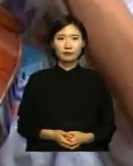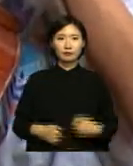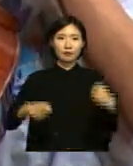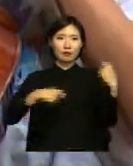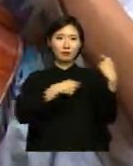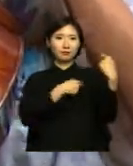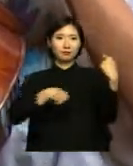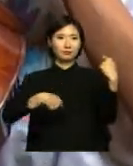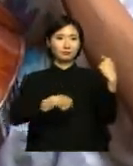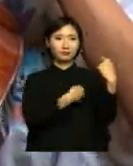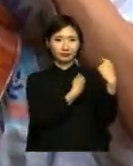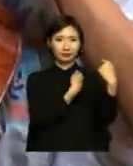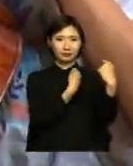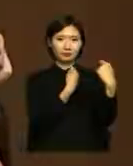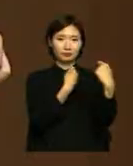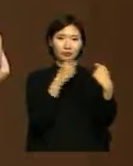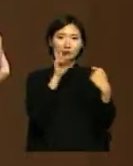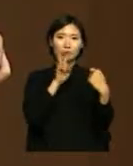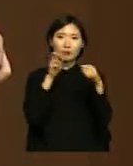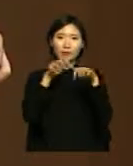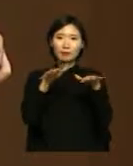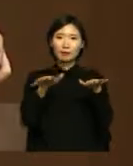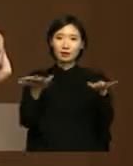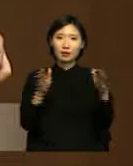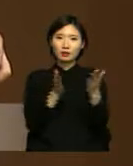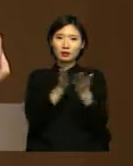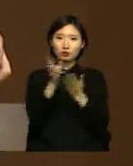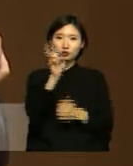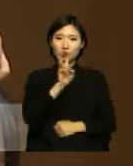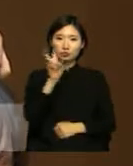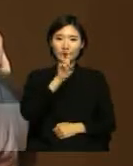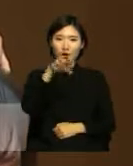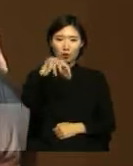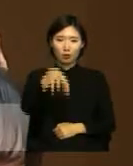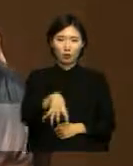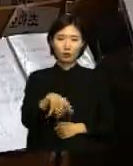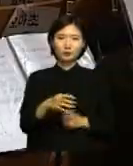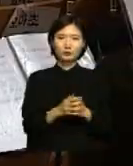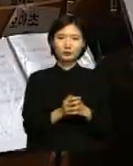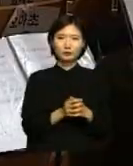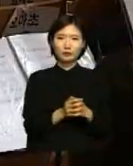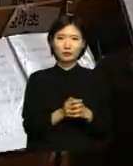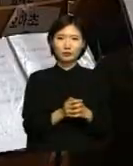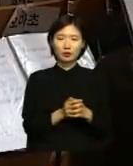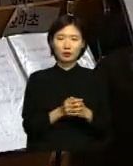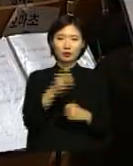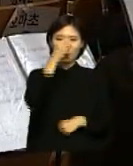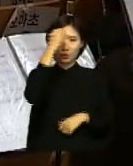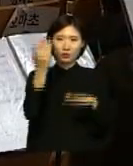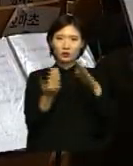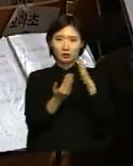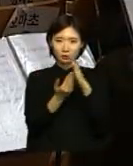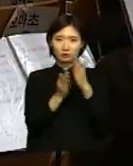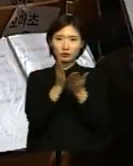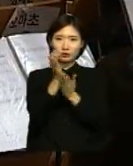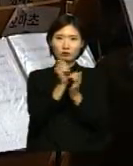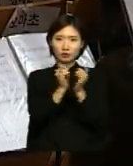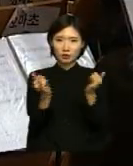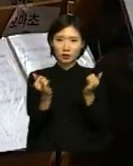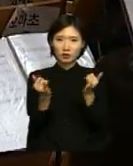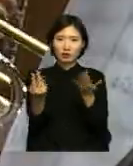오케스트라 연주가 울려 퍼지는 클래식 전문 공연장 고양 아람누리 음악당. 정상급 아티스트가 서는 이